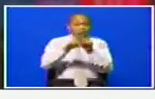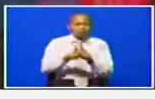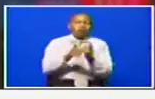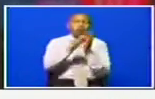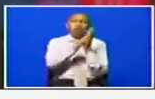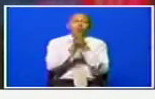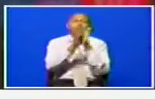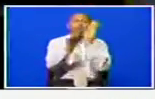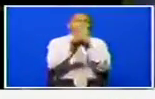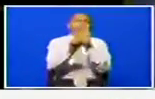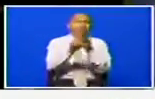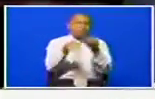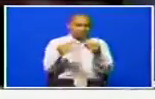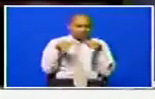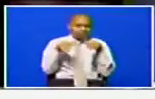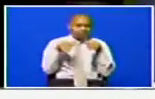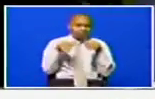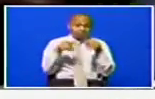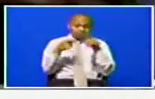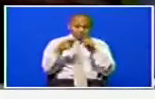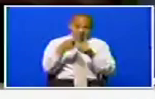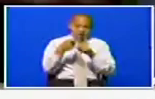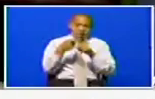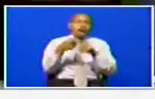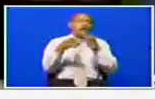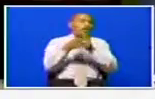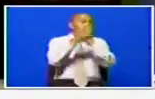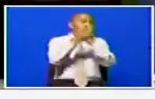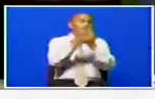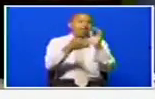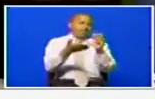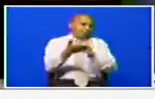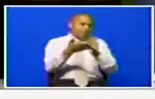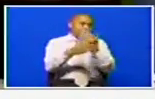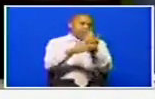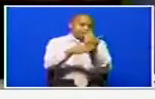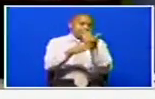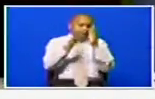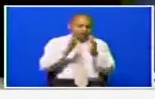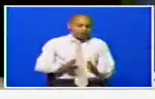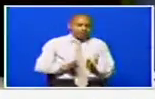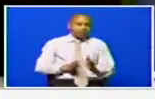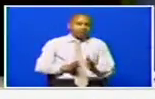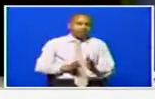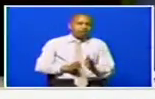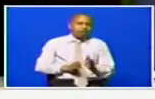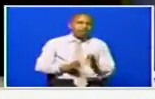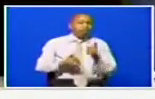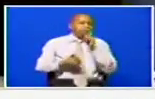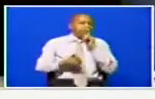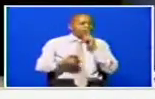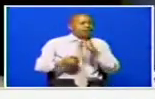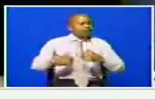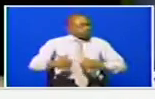hapa. Moja, tumemuona Rafael Tuju ambaye ni katibu mkuu wa Jubilee, na wanahabari kama tulivyo tuko na njaa sana ya